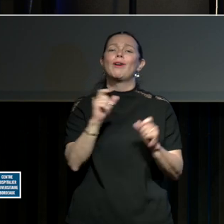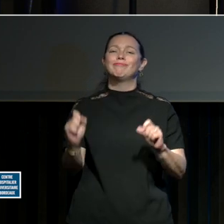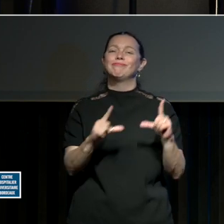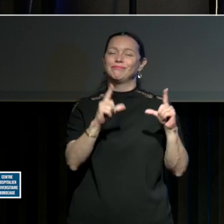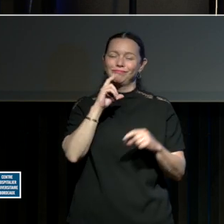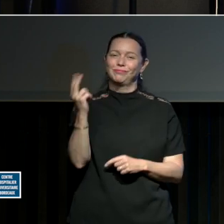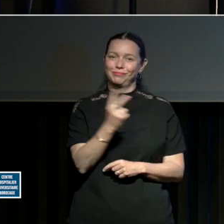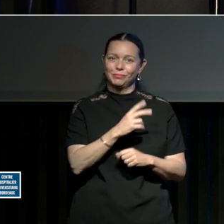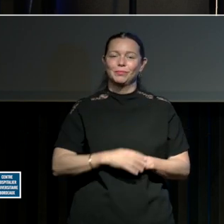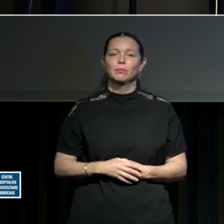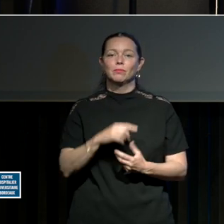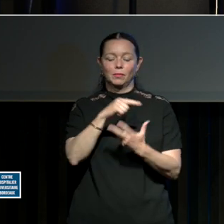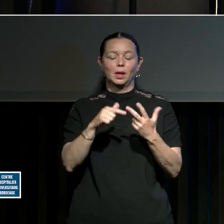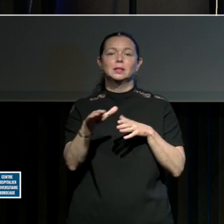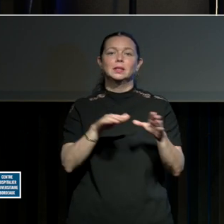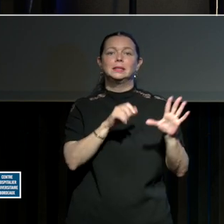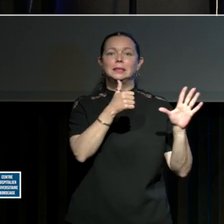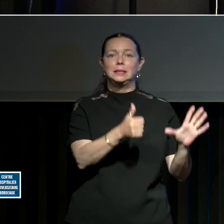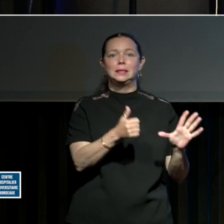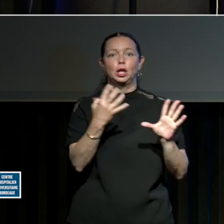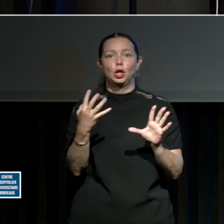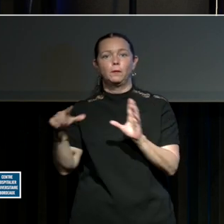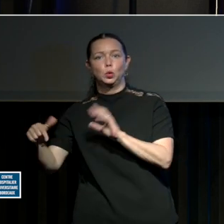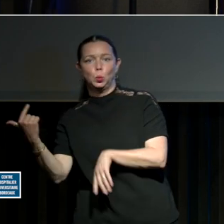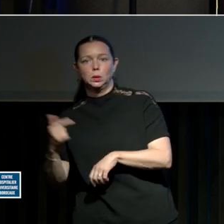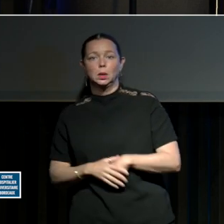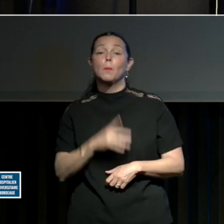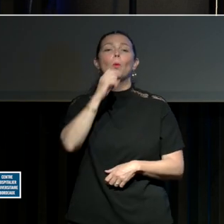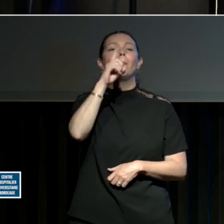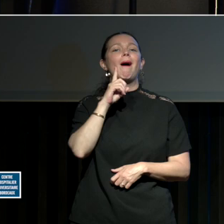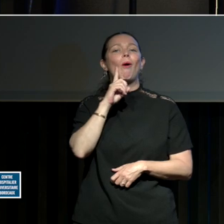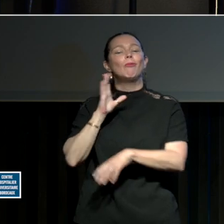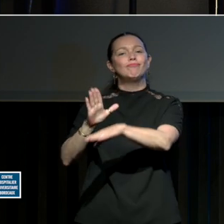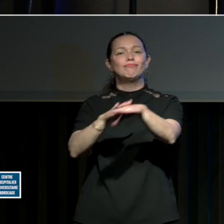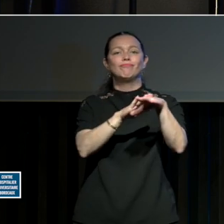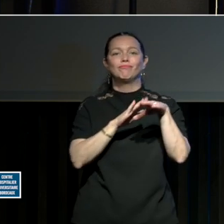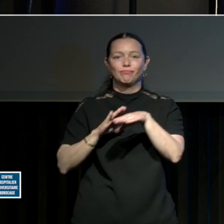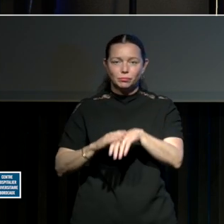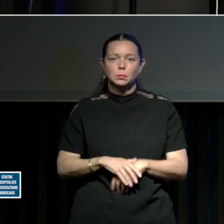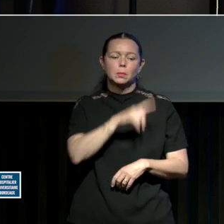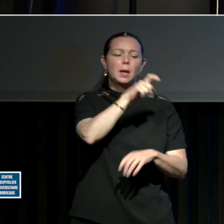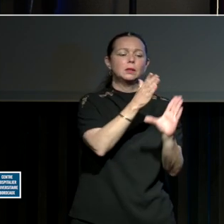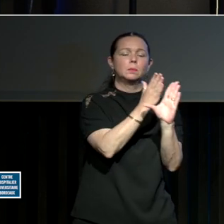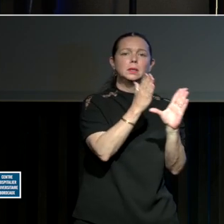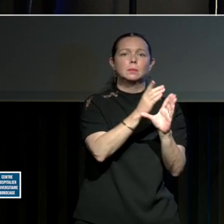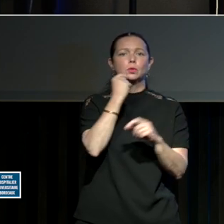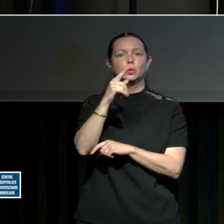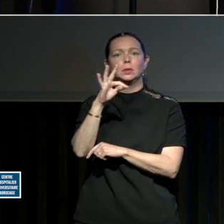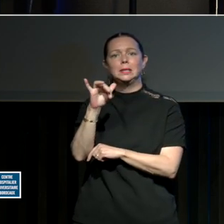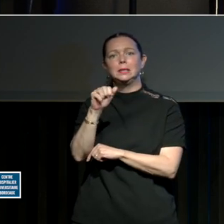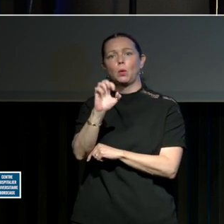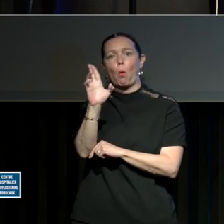diapositive, de la règle des 3, 6, 9, 12 à destination des parents qui a été énoncée par le psychiatre Serge Tisseron